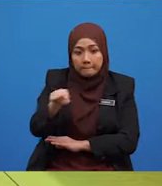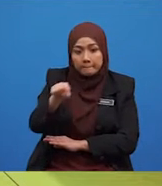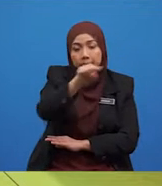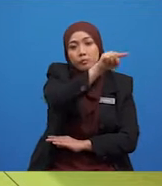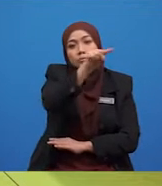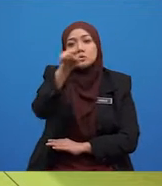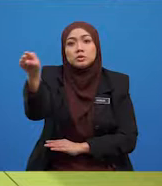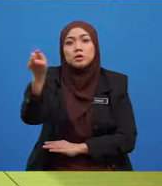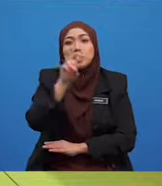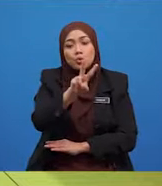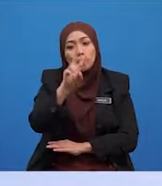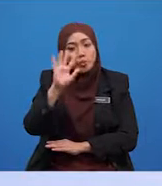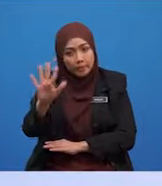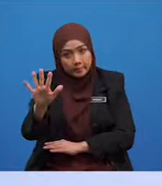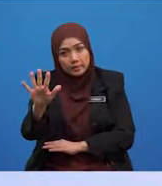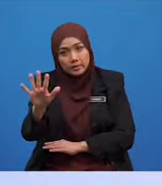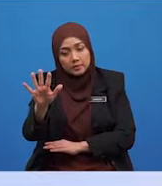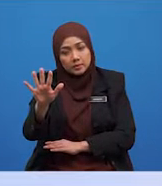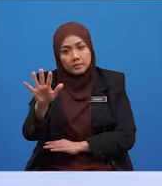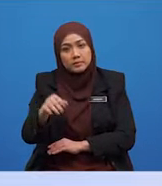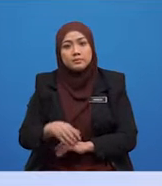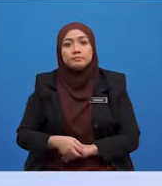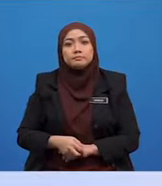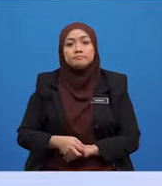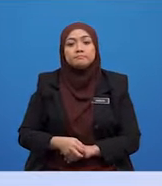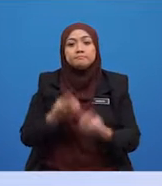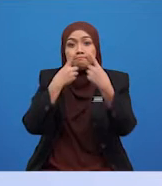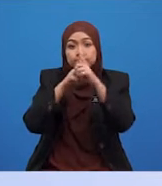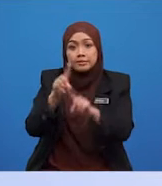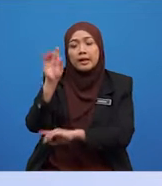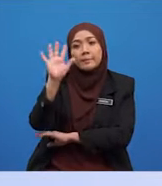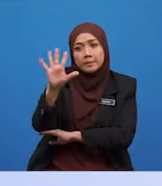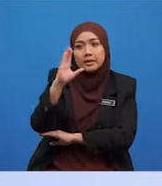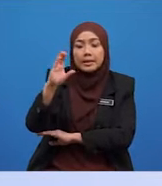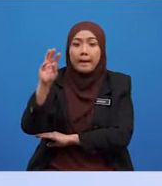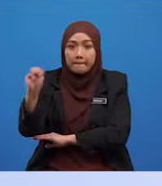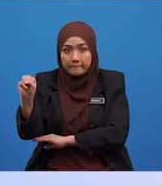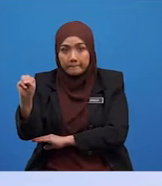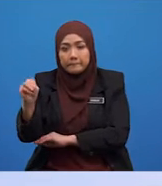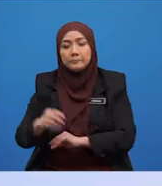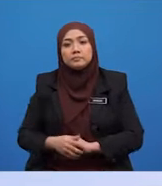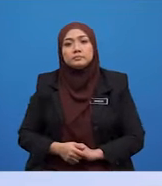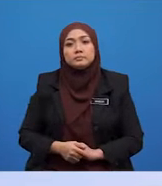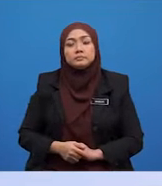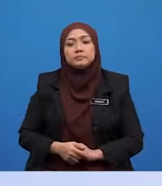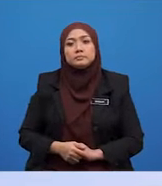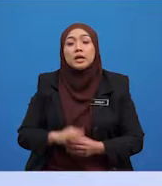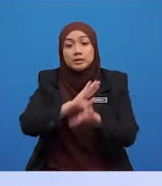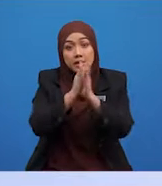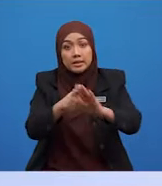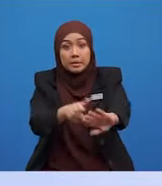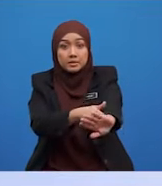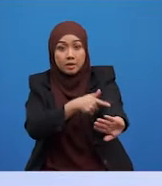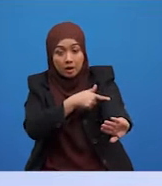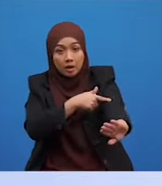Murid-murid, mari kita lihat contoh 2 di paparan ini. Soalan A,